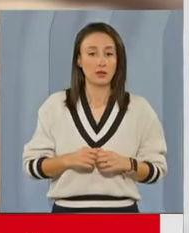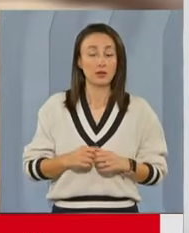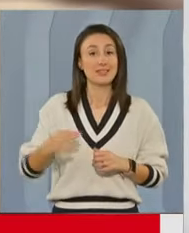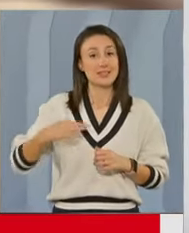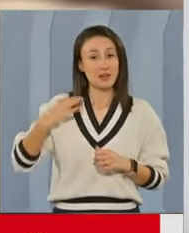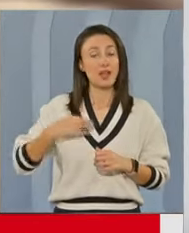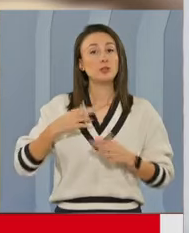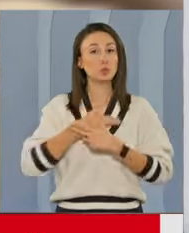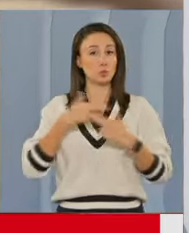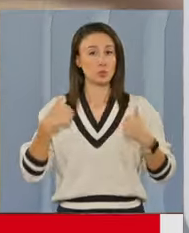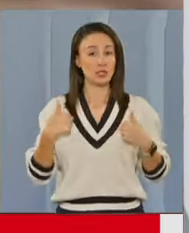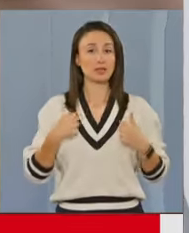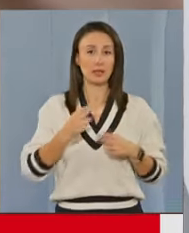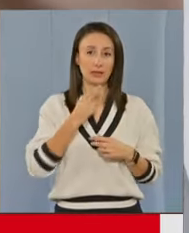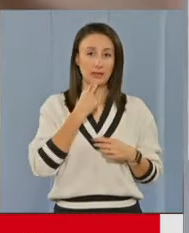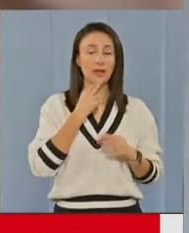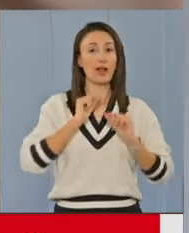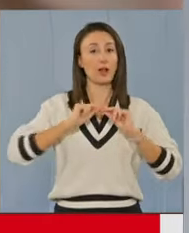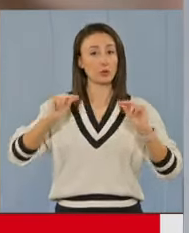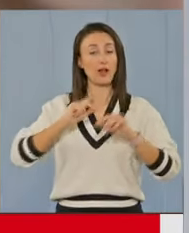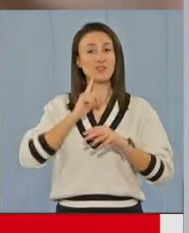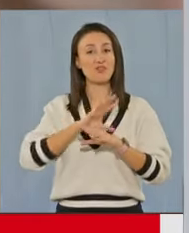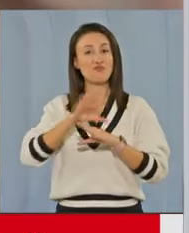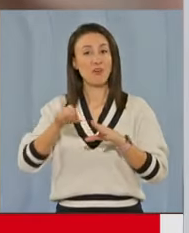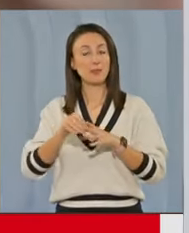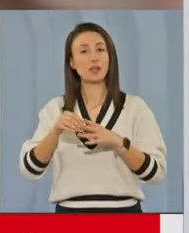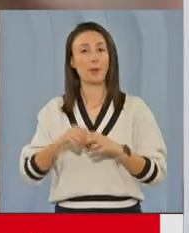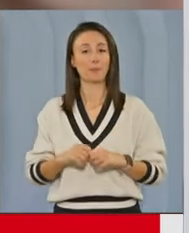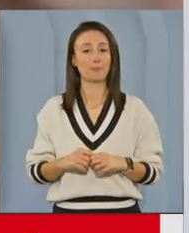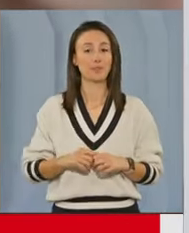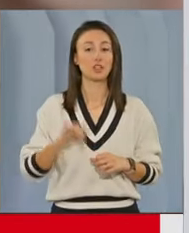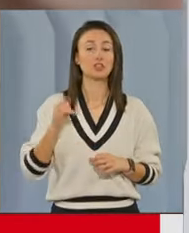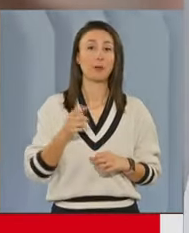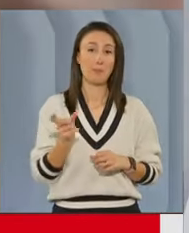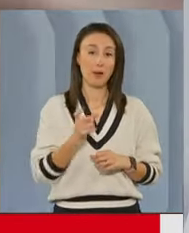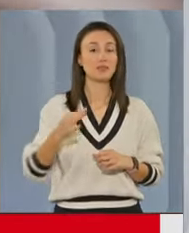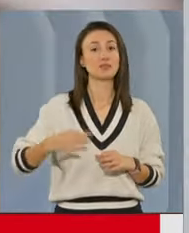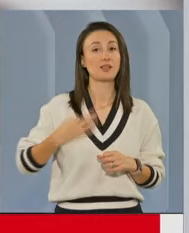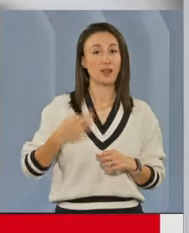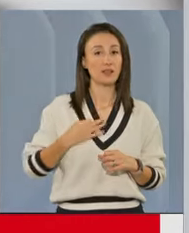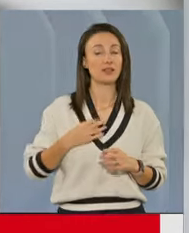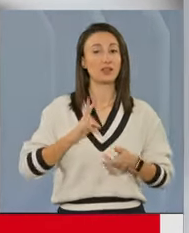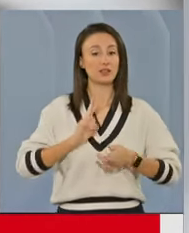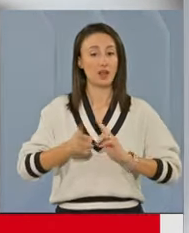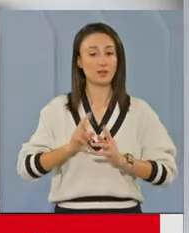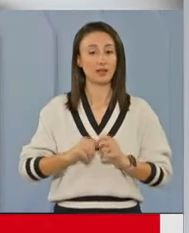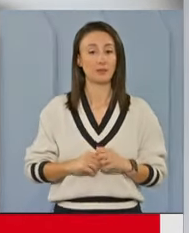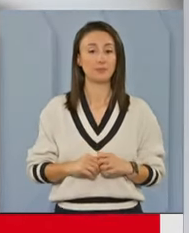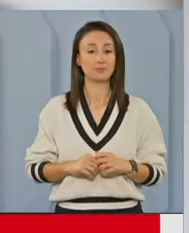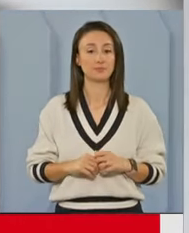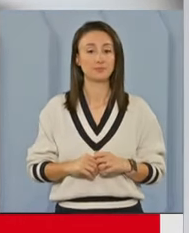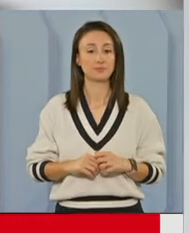sănătate justiție interne educație familie etca iar partea de Sănătate partea de tratare și